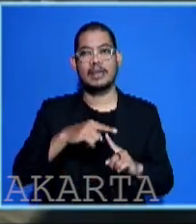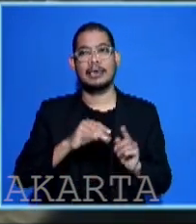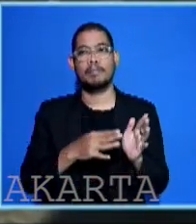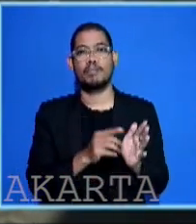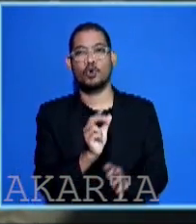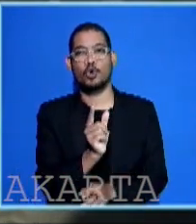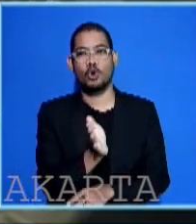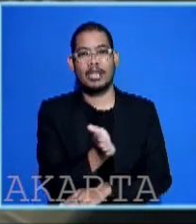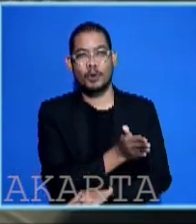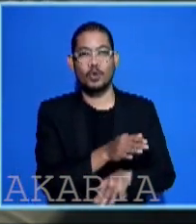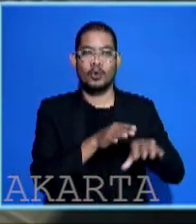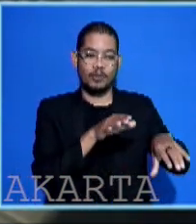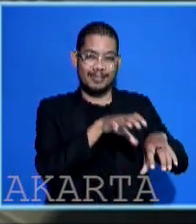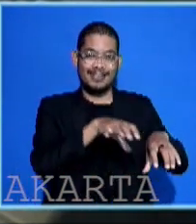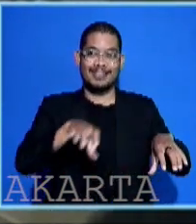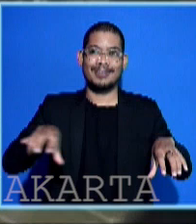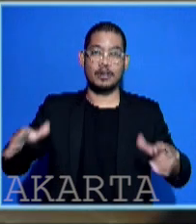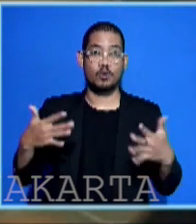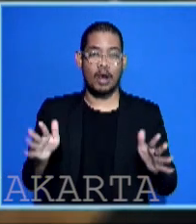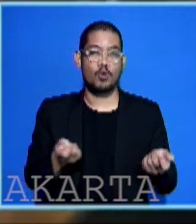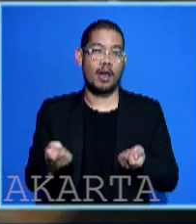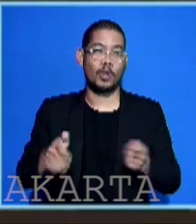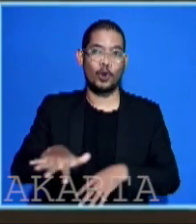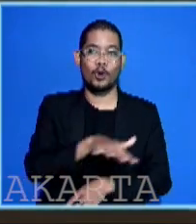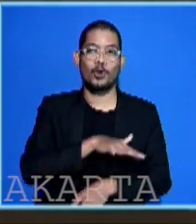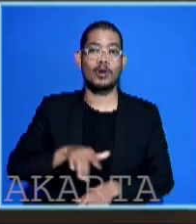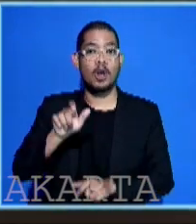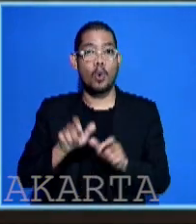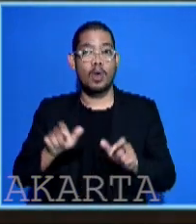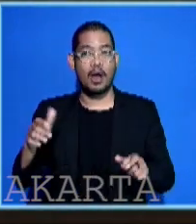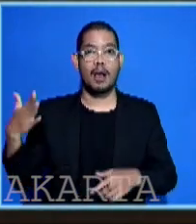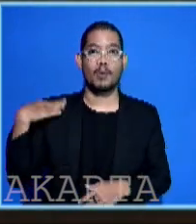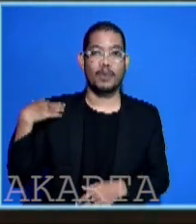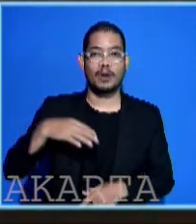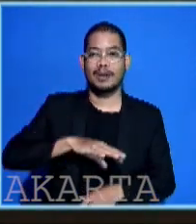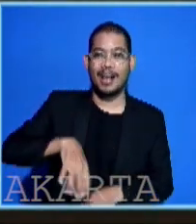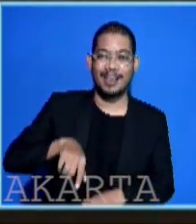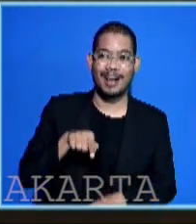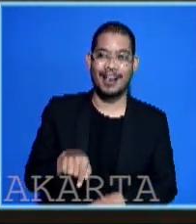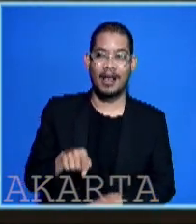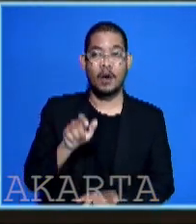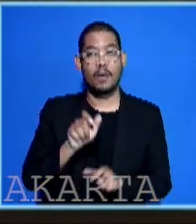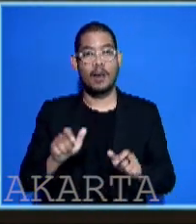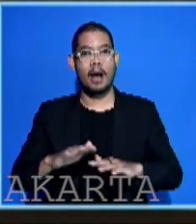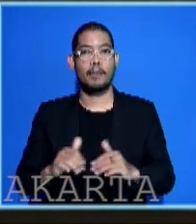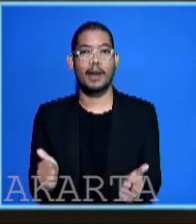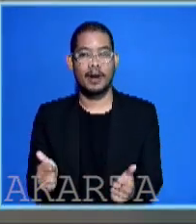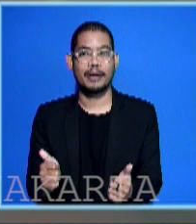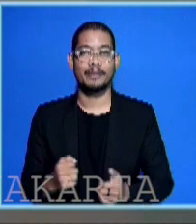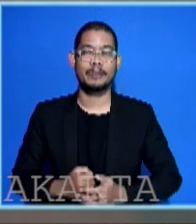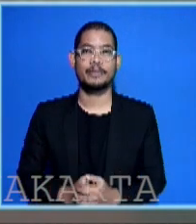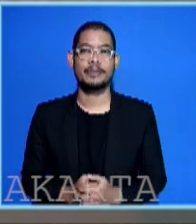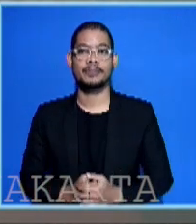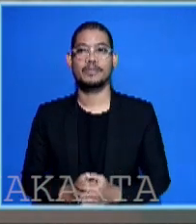tempat dilakan melalui koordinasi dengan pemangku wilayah masyarakat dan aparat keamanan setempat menurutnya regulasi terkait